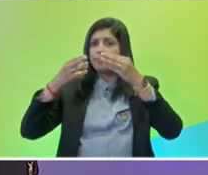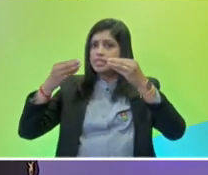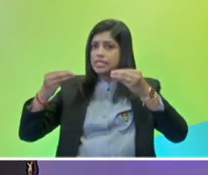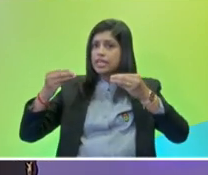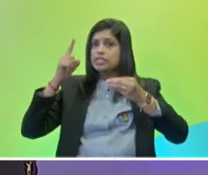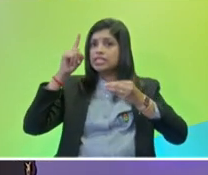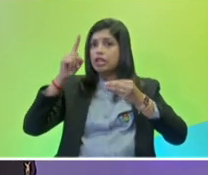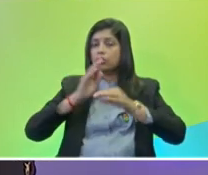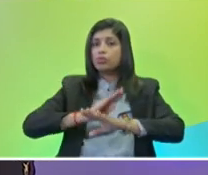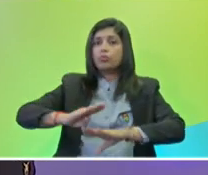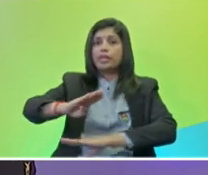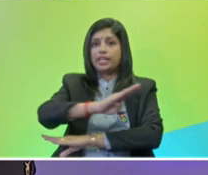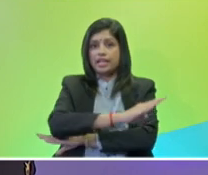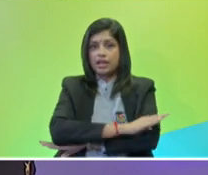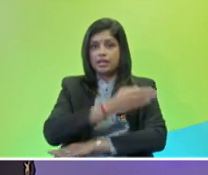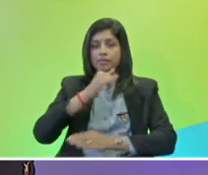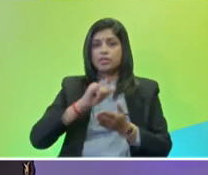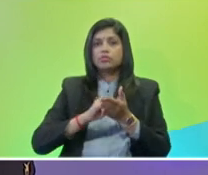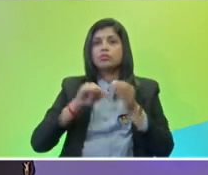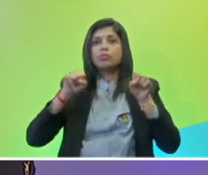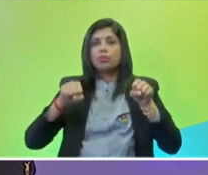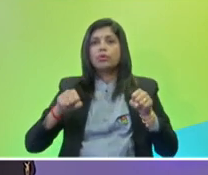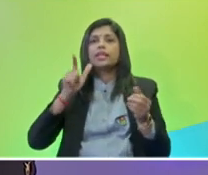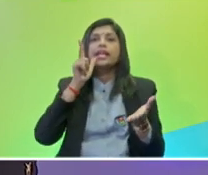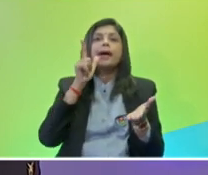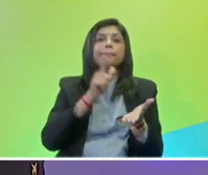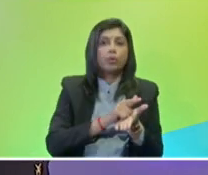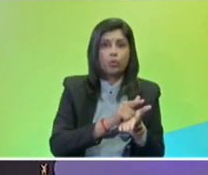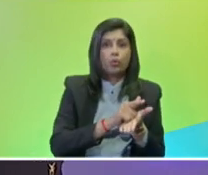ke dalam buku laporan